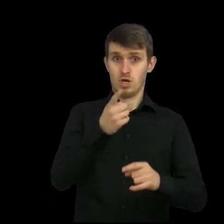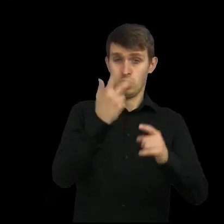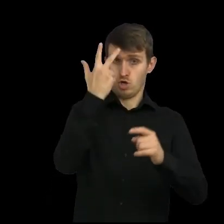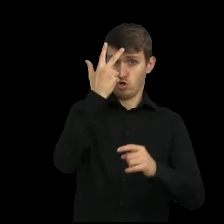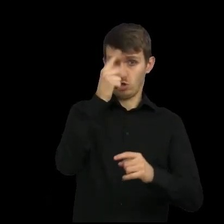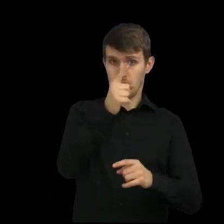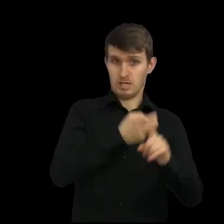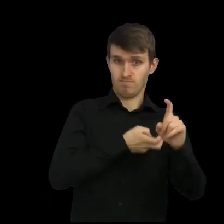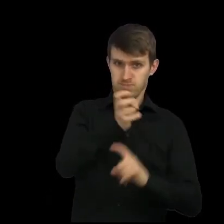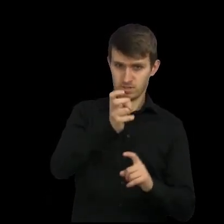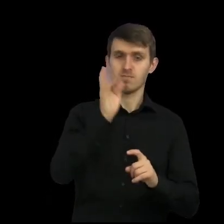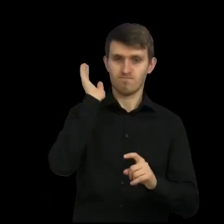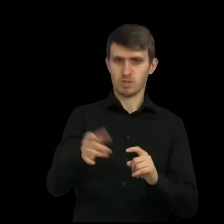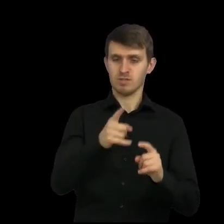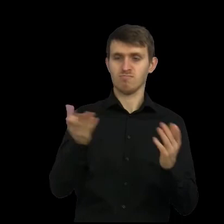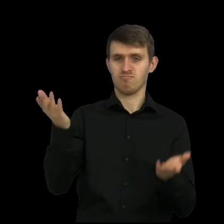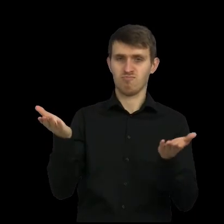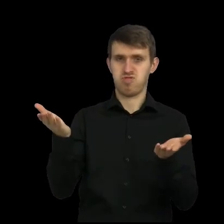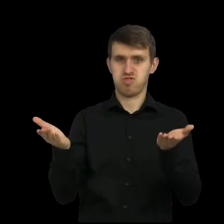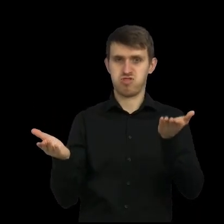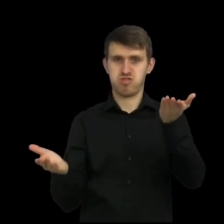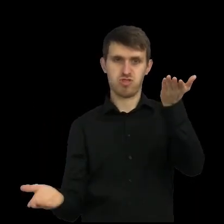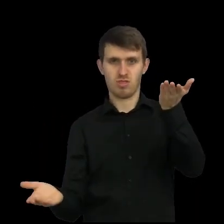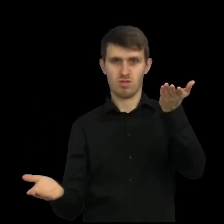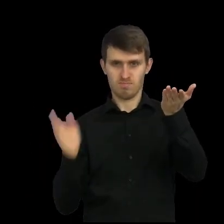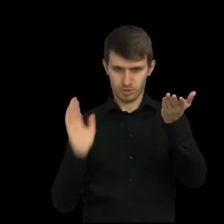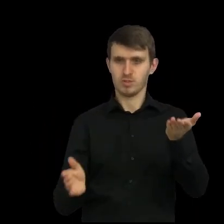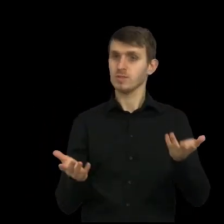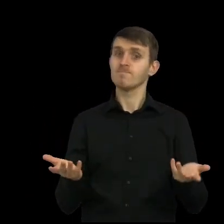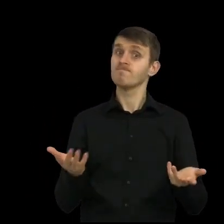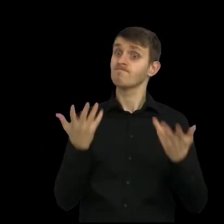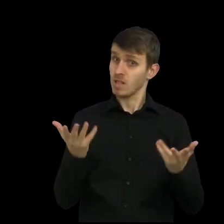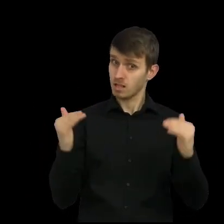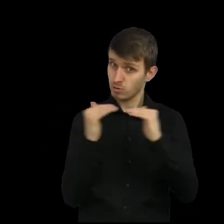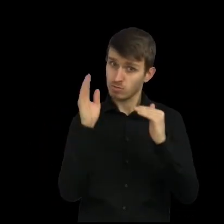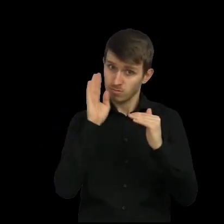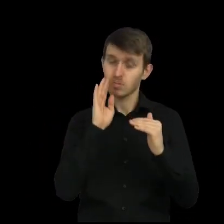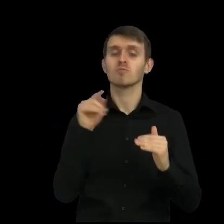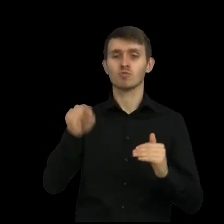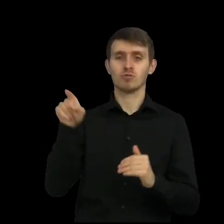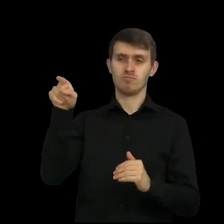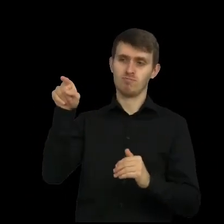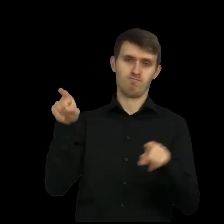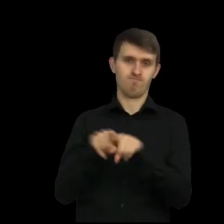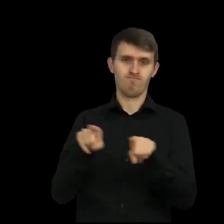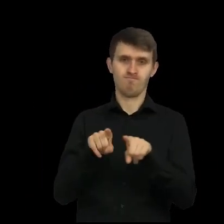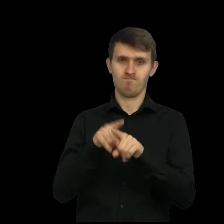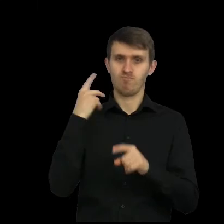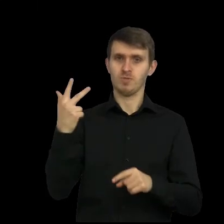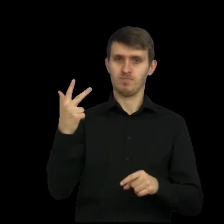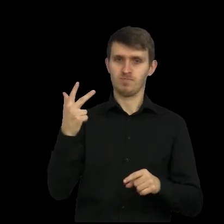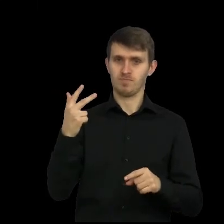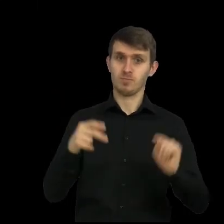Ta będzie ważyła mniej. Musimy więc usunąć po trzy z obu. Aby waga pozostała w równowadze, musimy